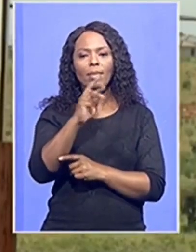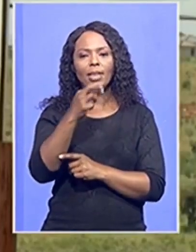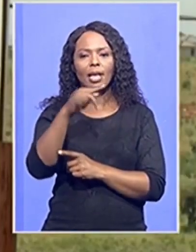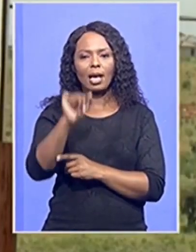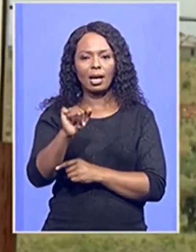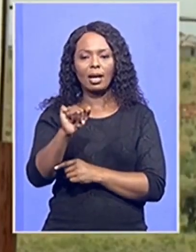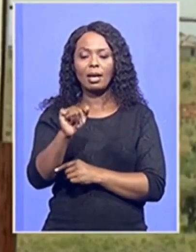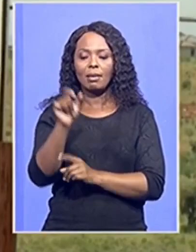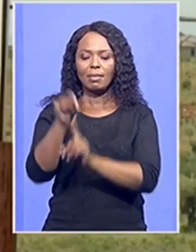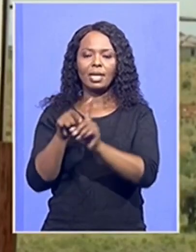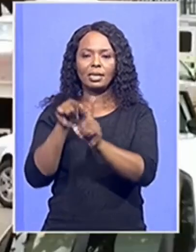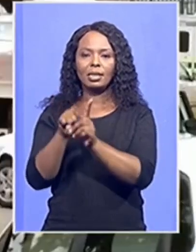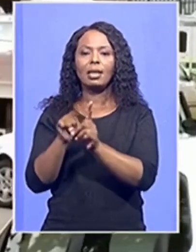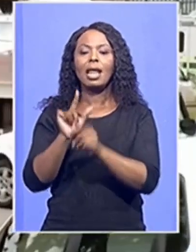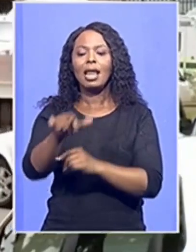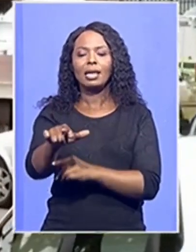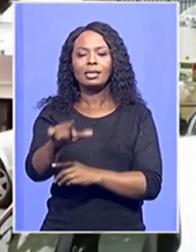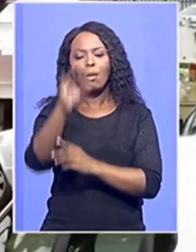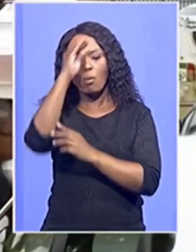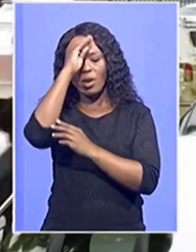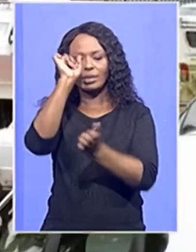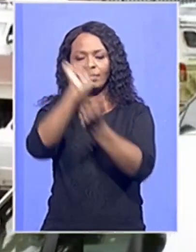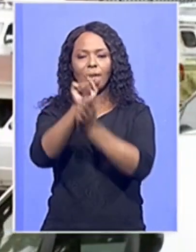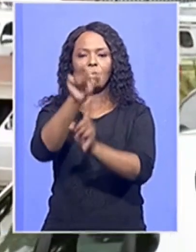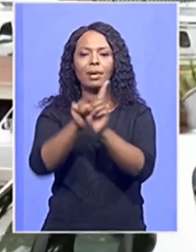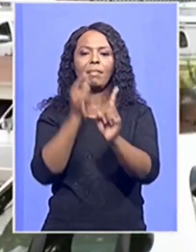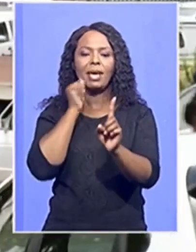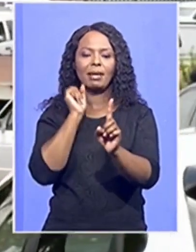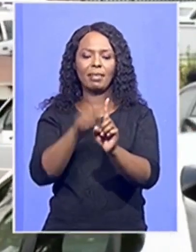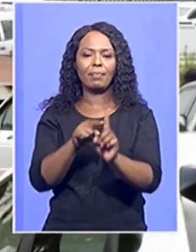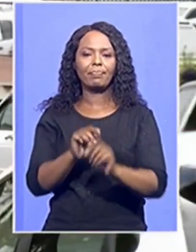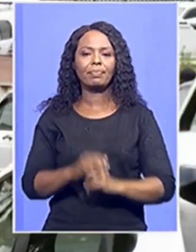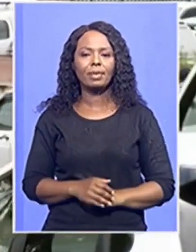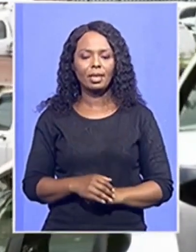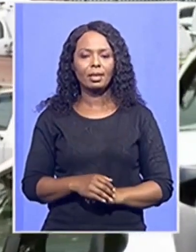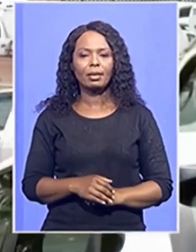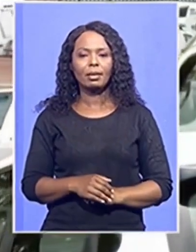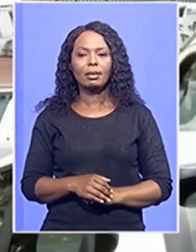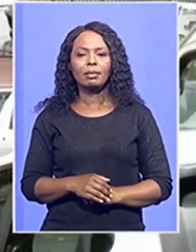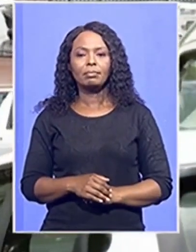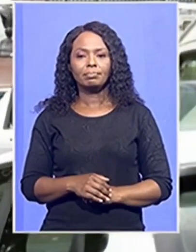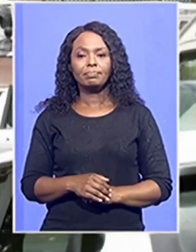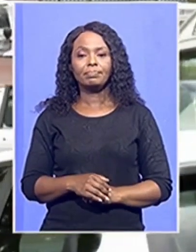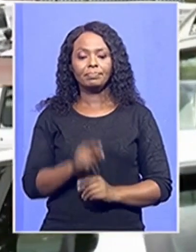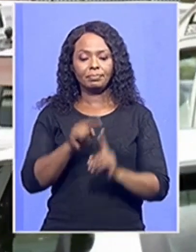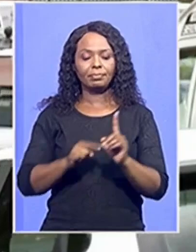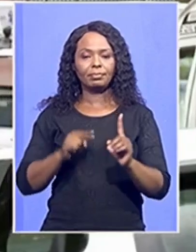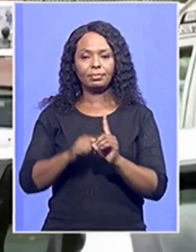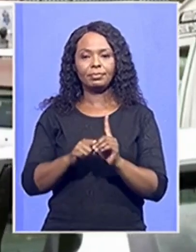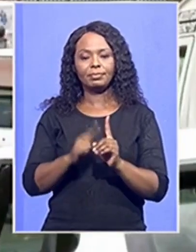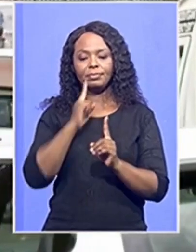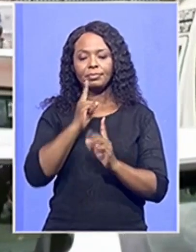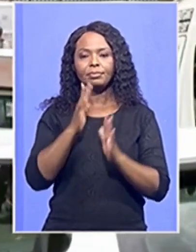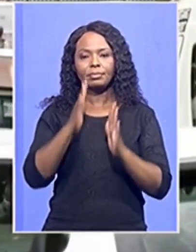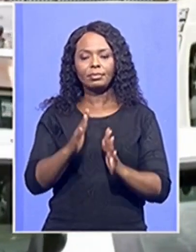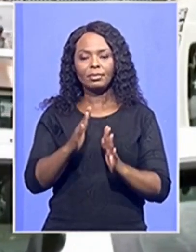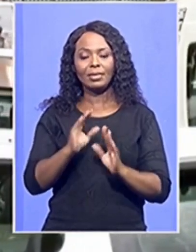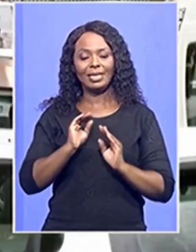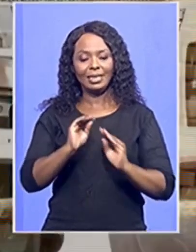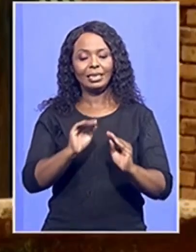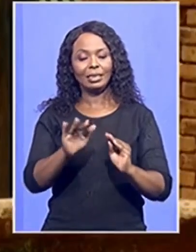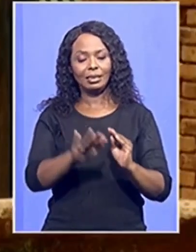a motshwere morwagonyana. Monnasetilo wa lekgotlataolo la sekolo seo Morutabana yo a neng a rutwa kwa